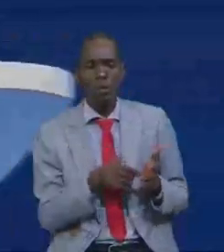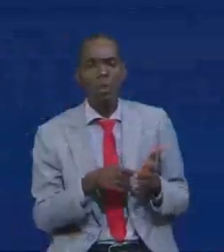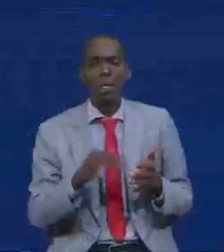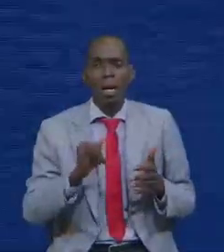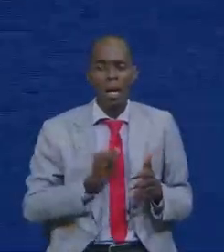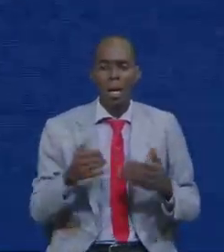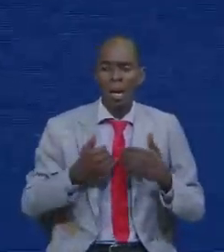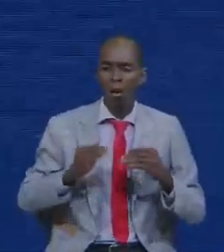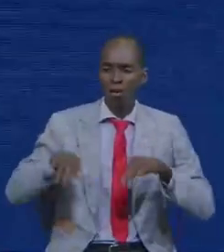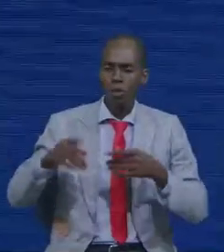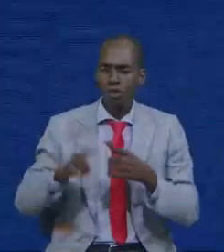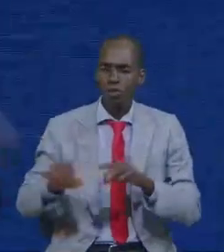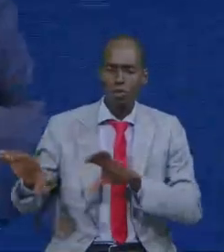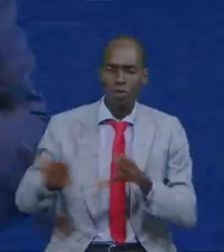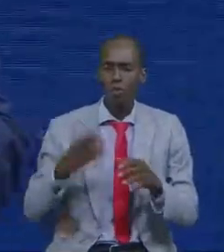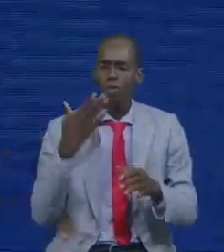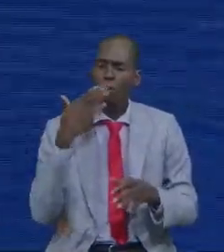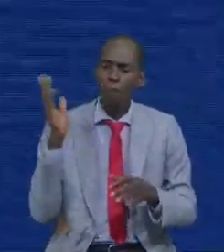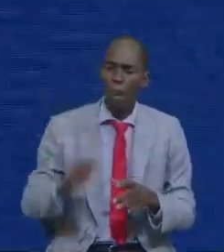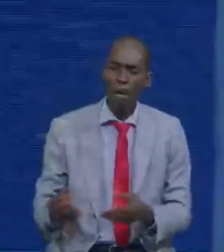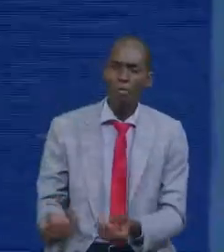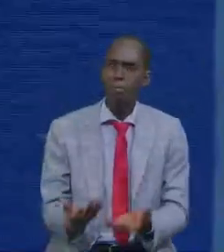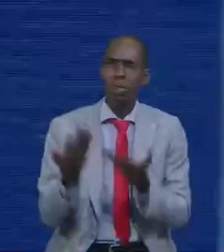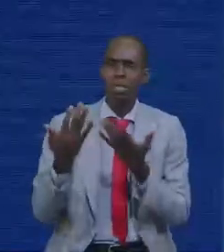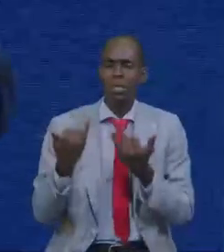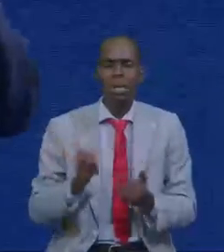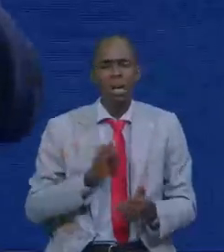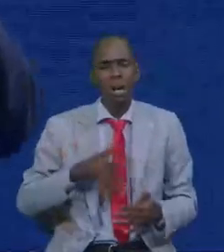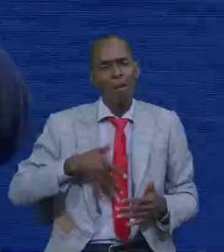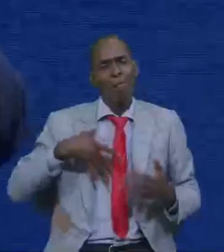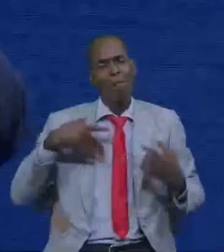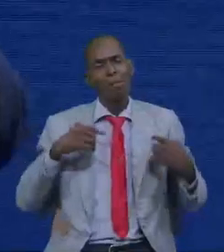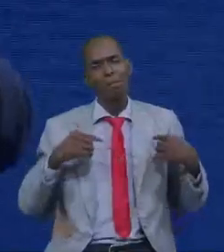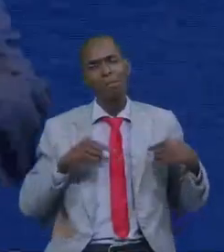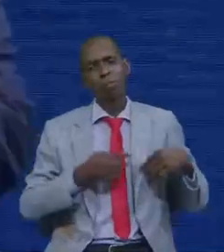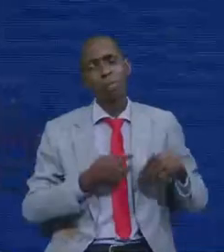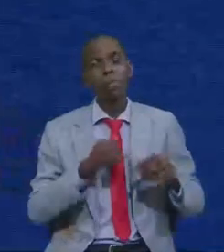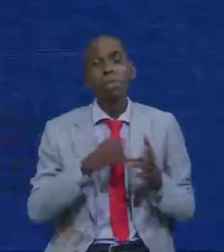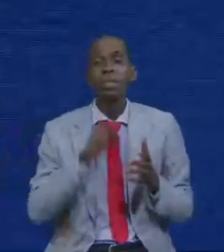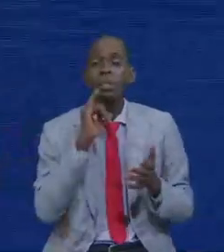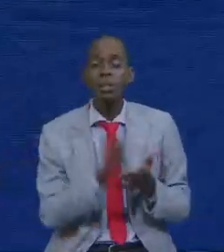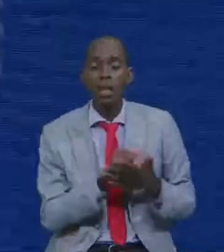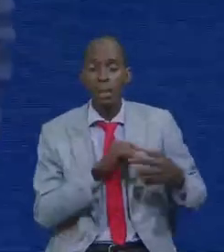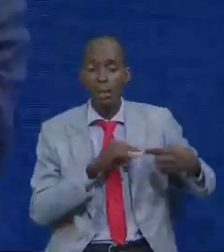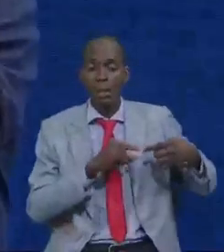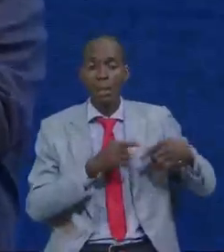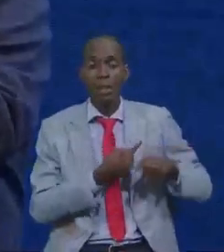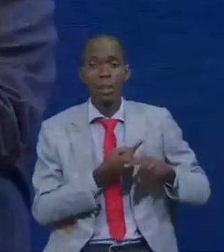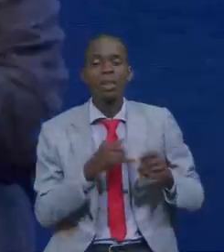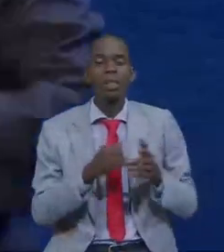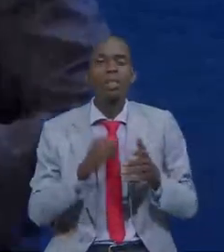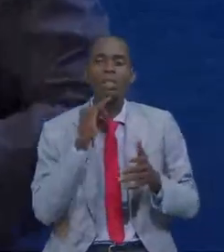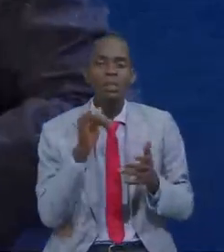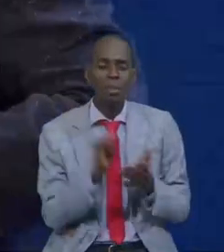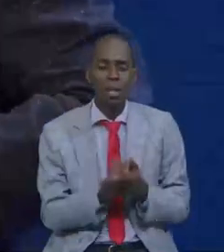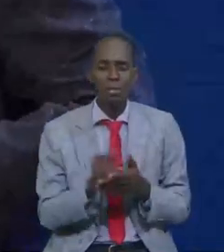sacrifice-là. Maintenant, je me sens coupable. C'est cette culpabilité, c'est cette condamnation-là,